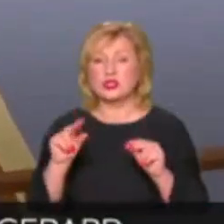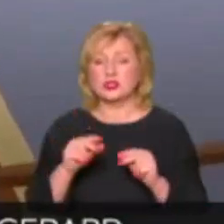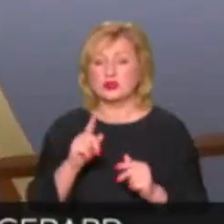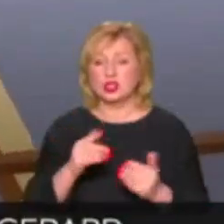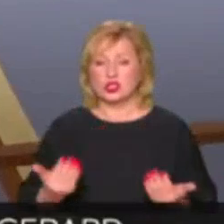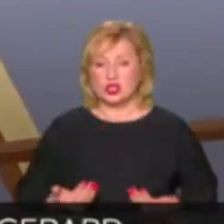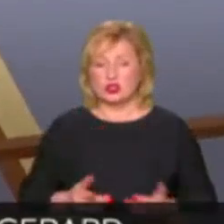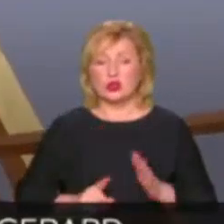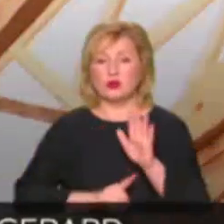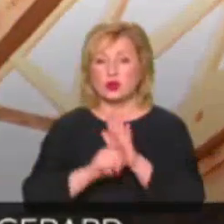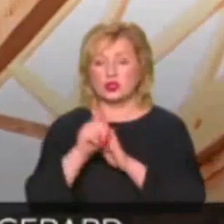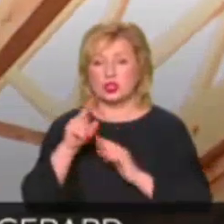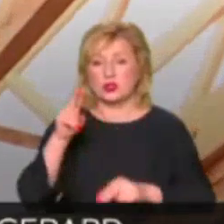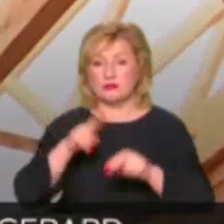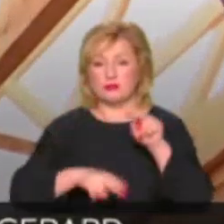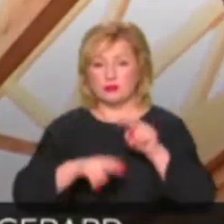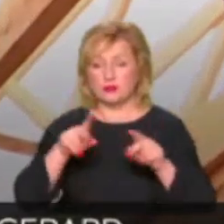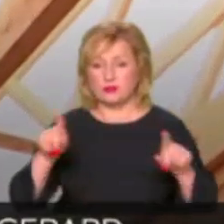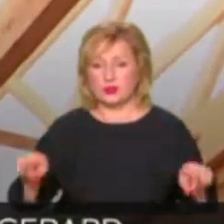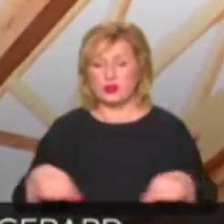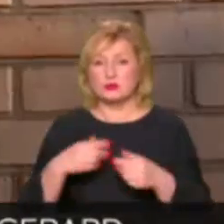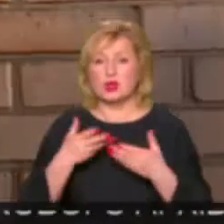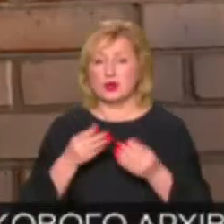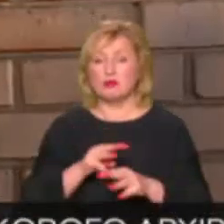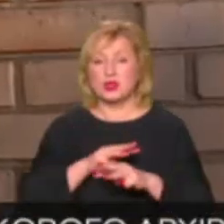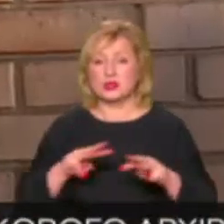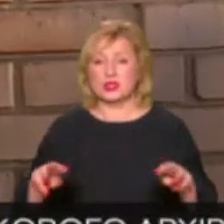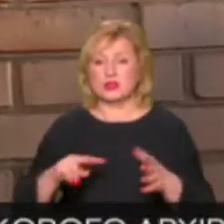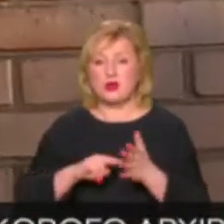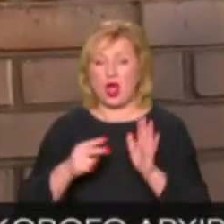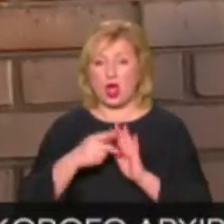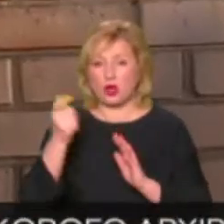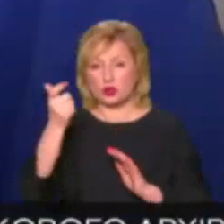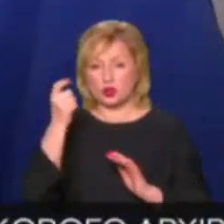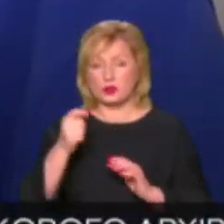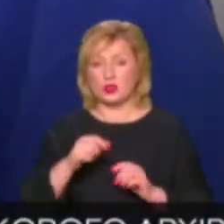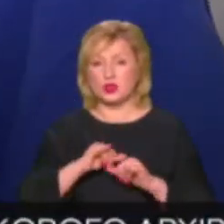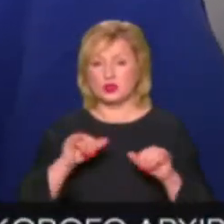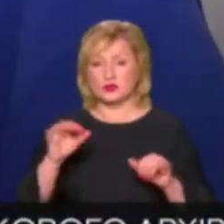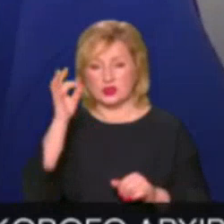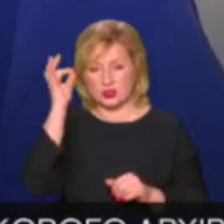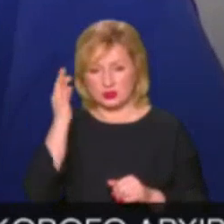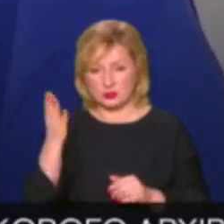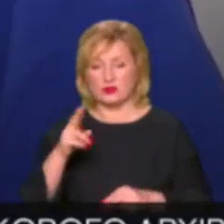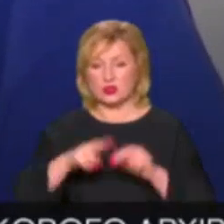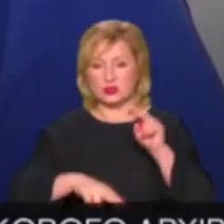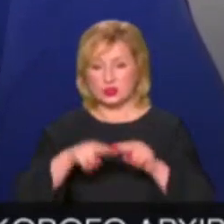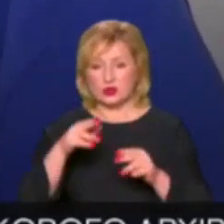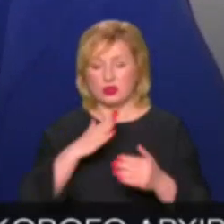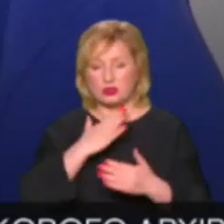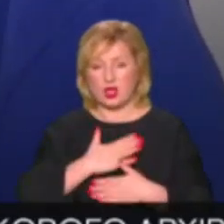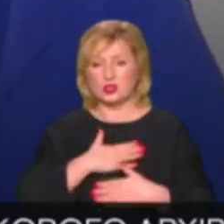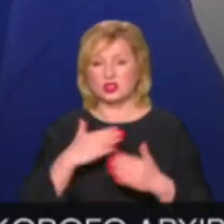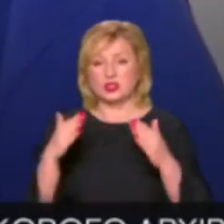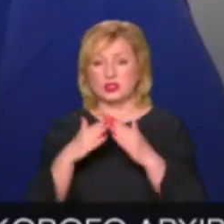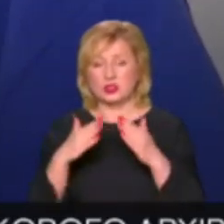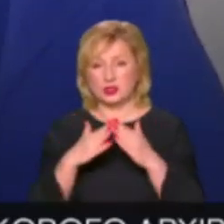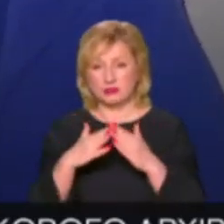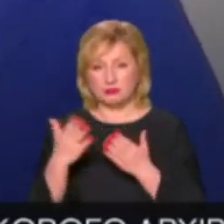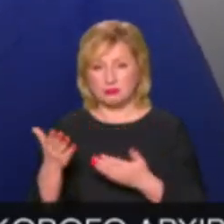Тепер зайшли 72-га бригада, потім і Айдар заходив сюди, і азовці. Були різні підозріли. 72-ка доблесно